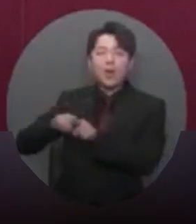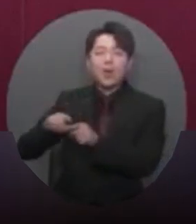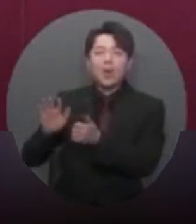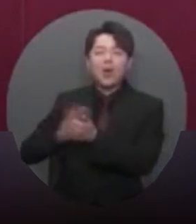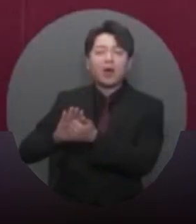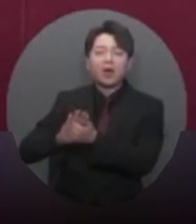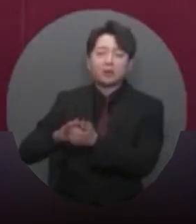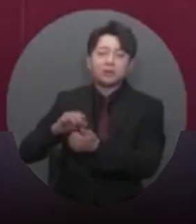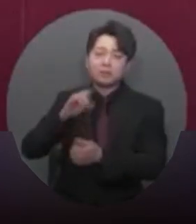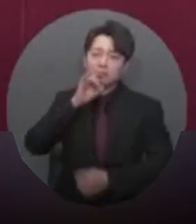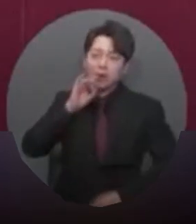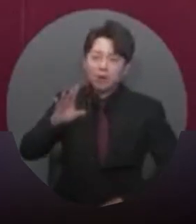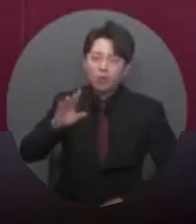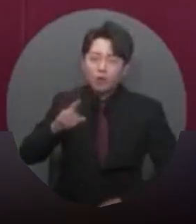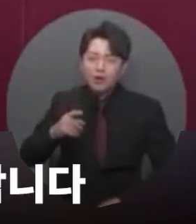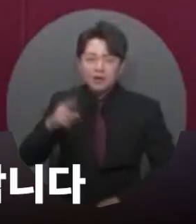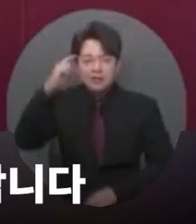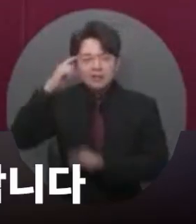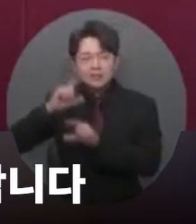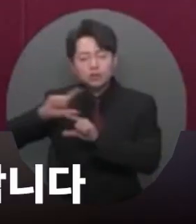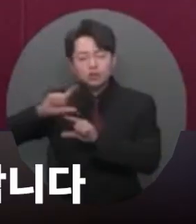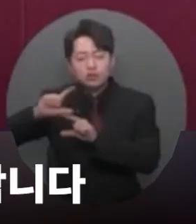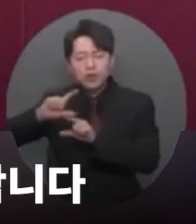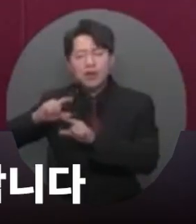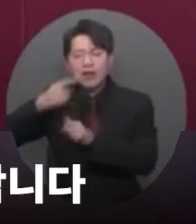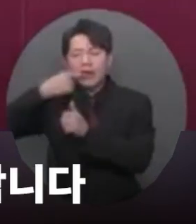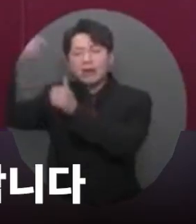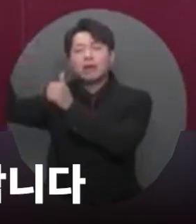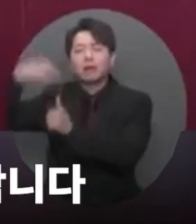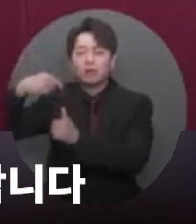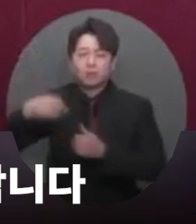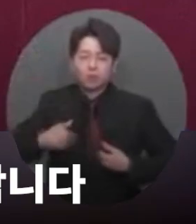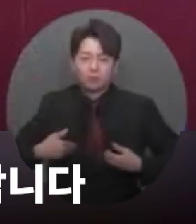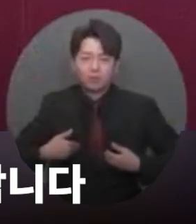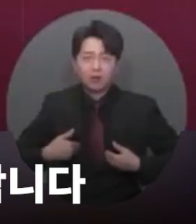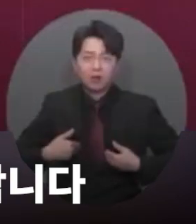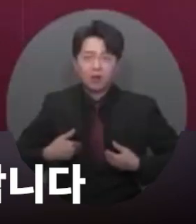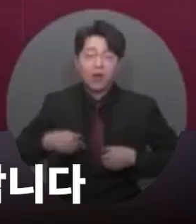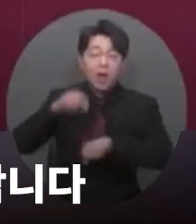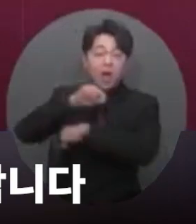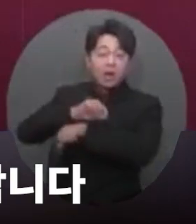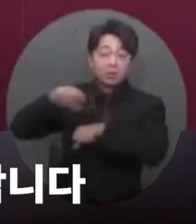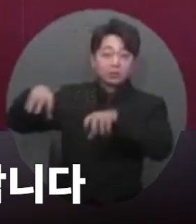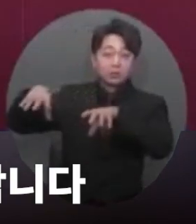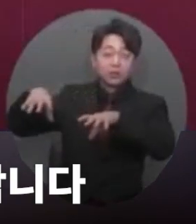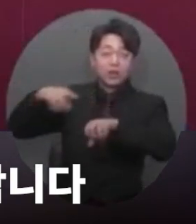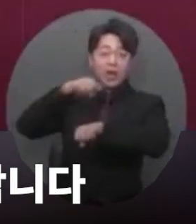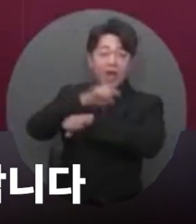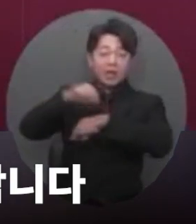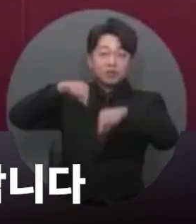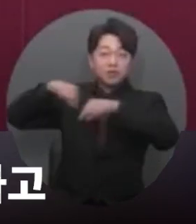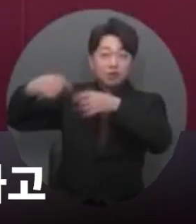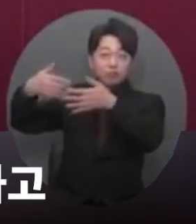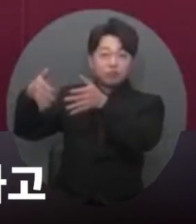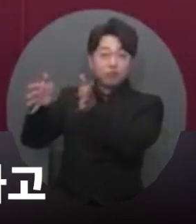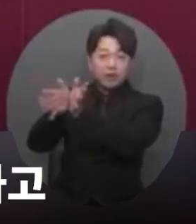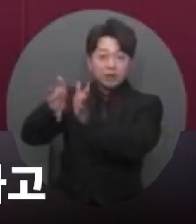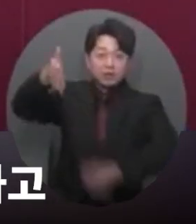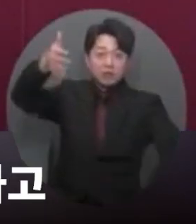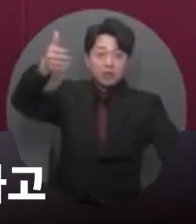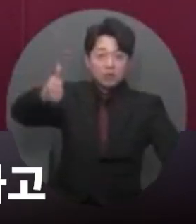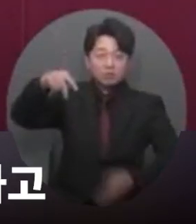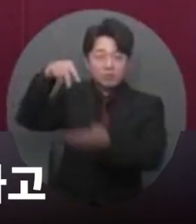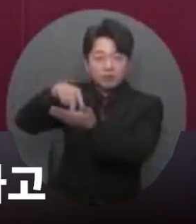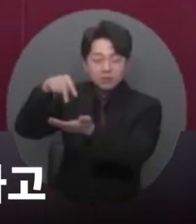주문은 하셨어야 합니다 그것이 행정부의 수반으로 서 책 읽는 행동 이라고 저는 생각합니다 그런데